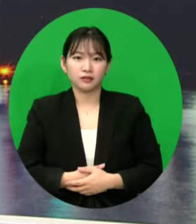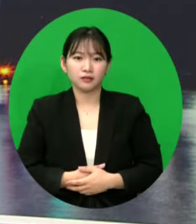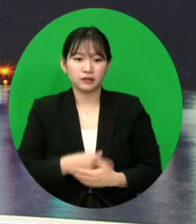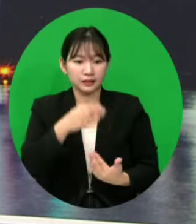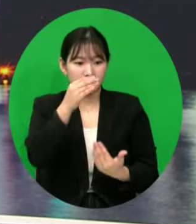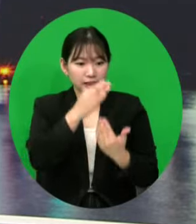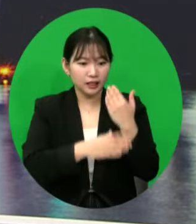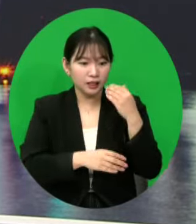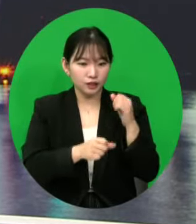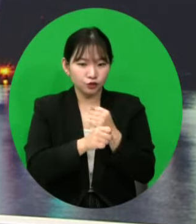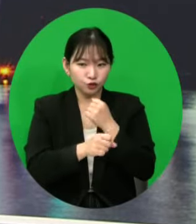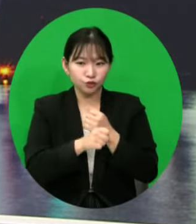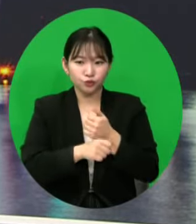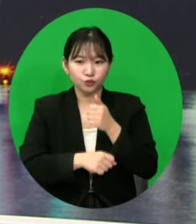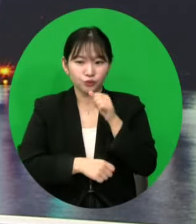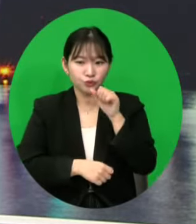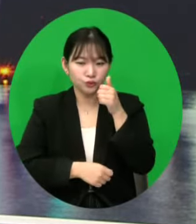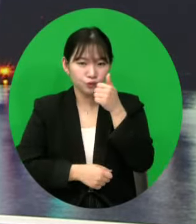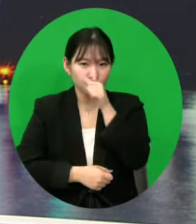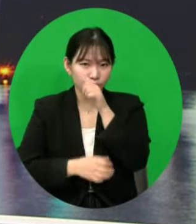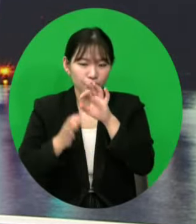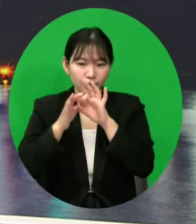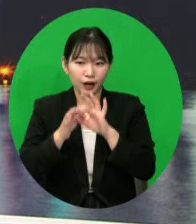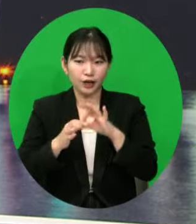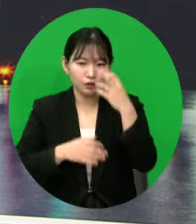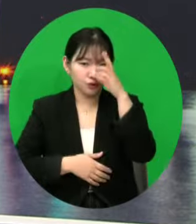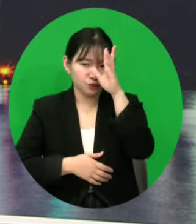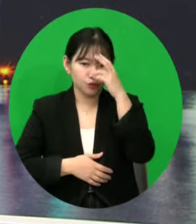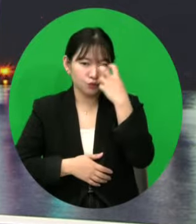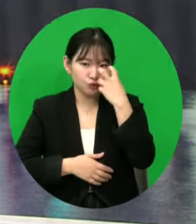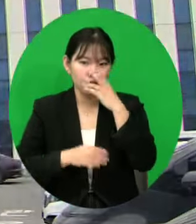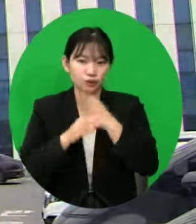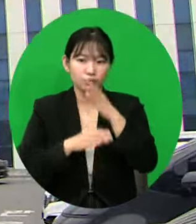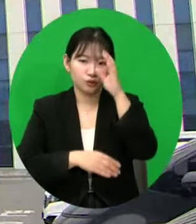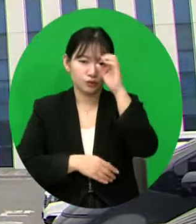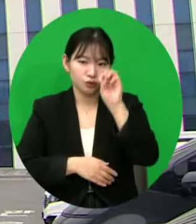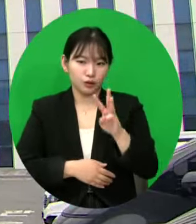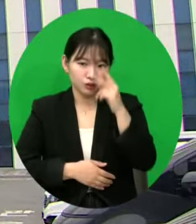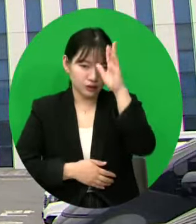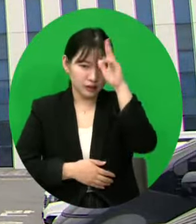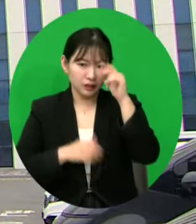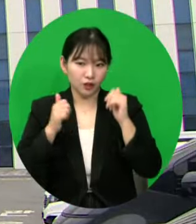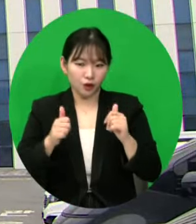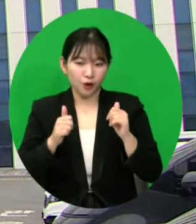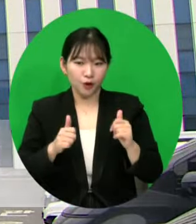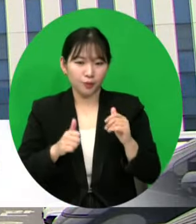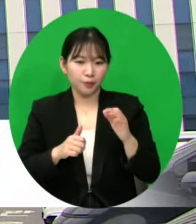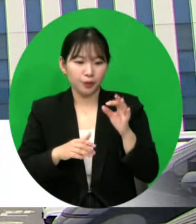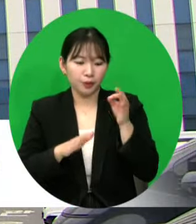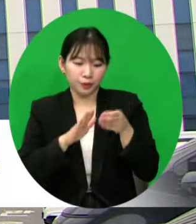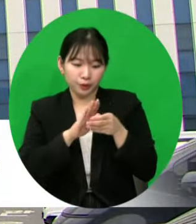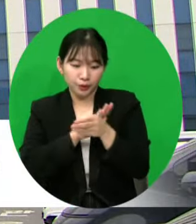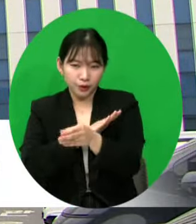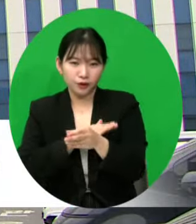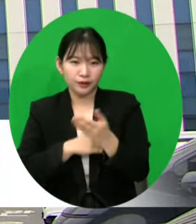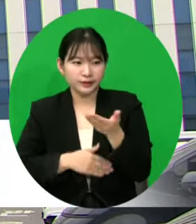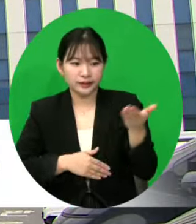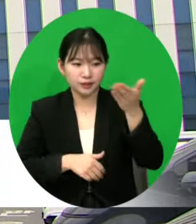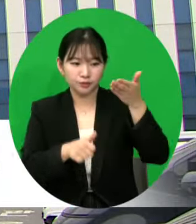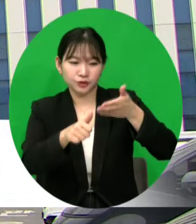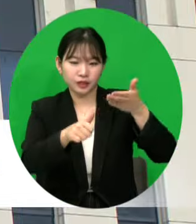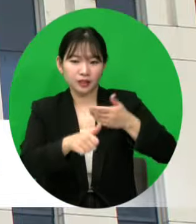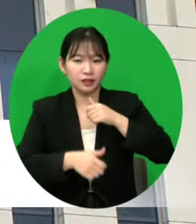사건 브로커 관련 수사를 하고 있는 광주 직업은 브로커에게 뇌물을 주고 승진 청탁을 한 의혹이 제기된 목포